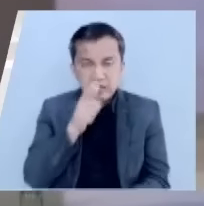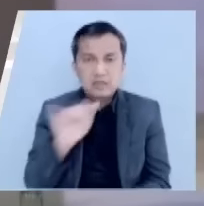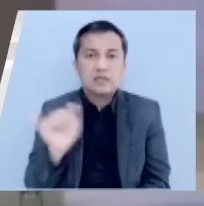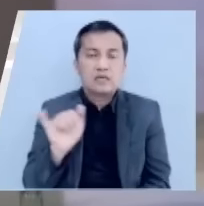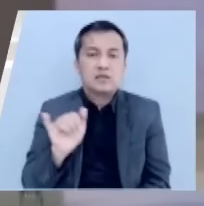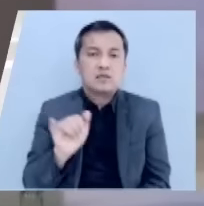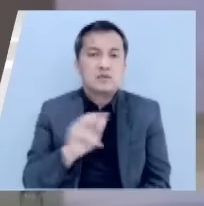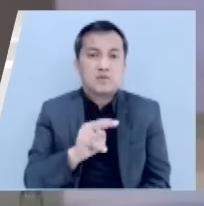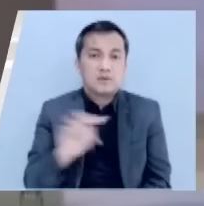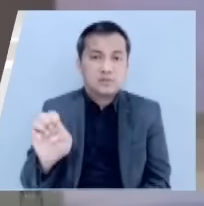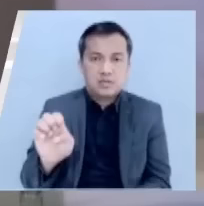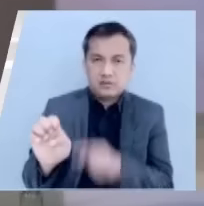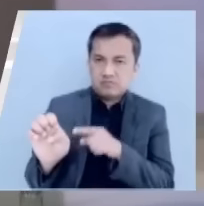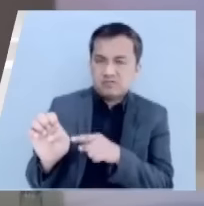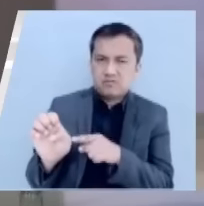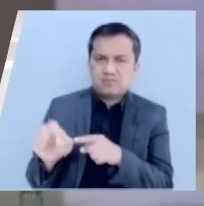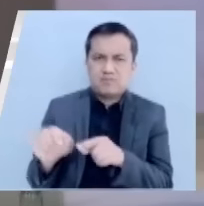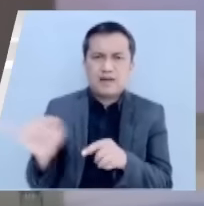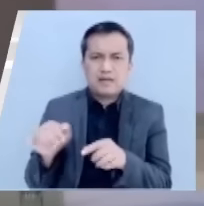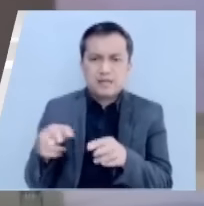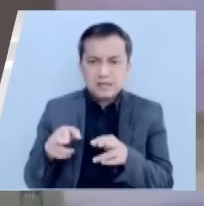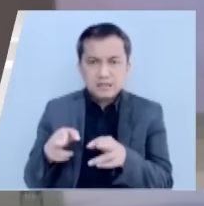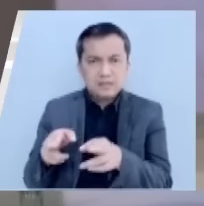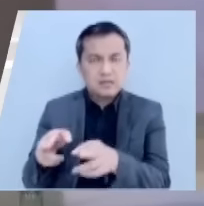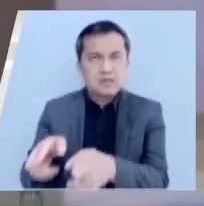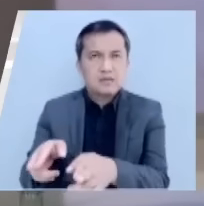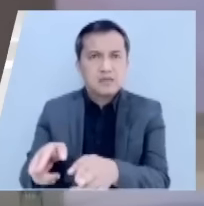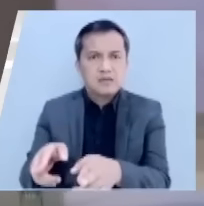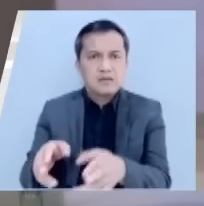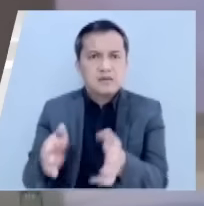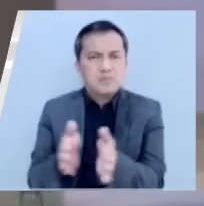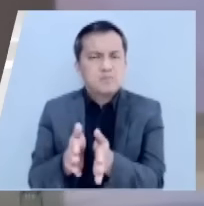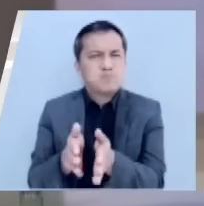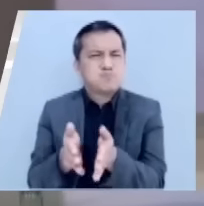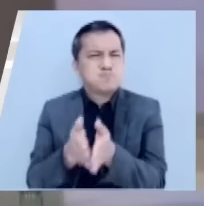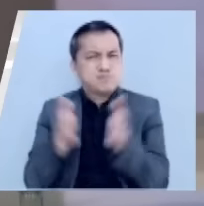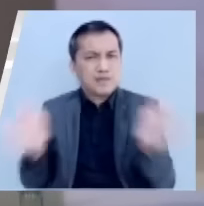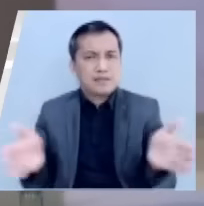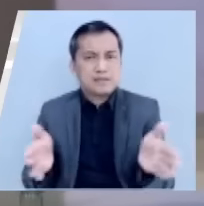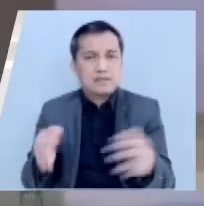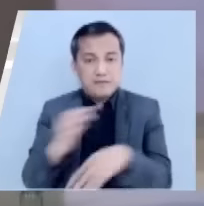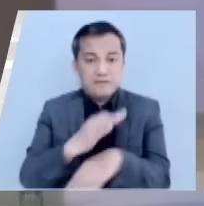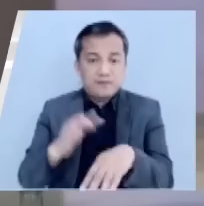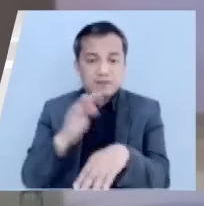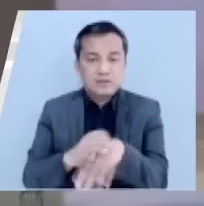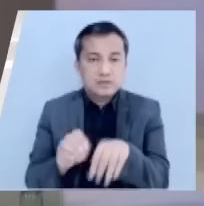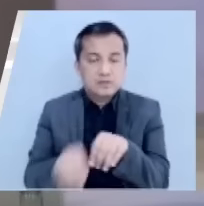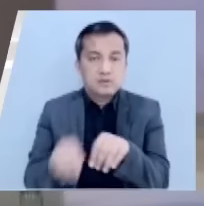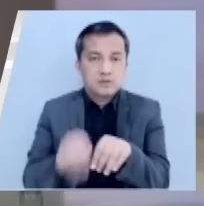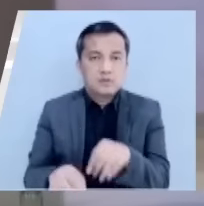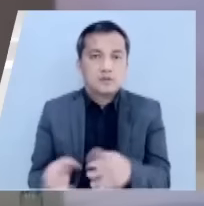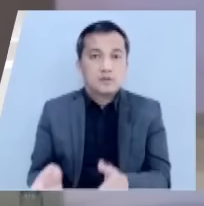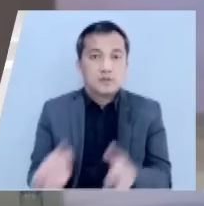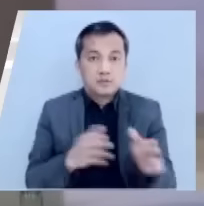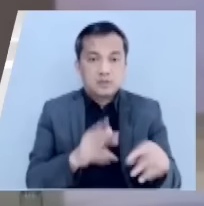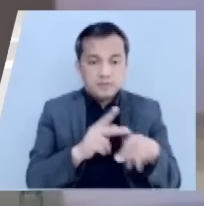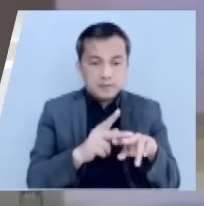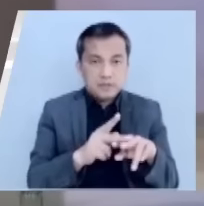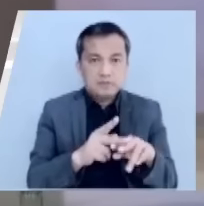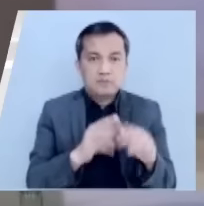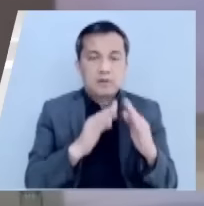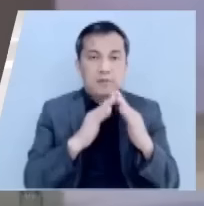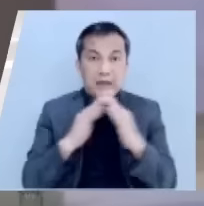saan mistulang ilog ang ekta-ektaryang palayan, habang sa Pangasinan, maraming bahayan lubog sa